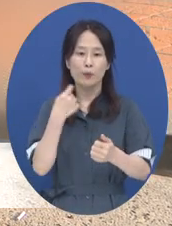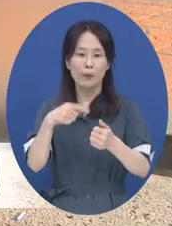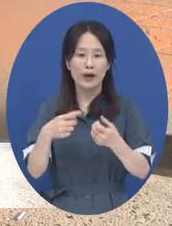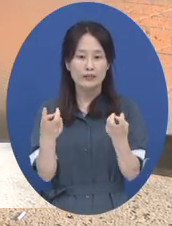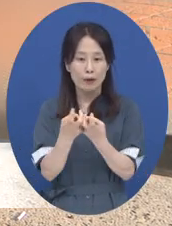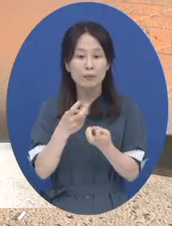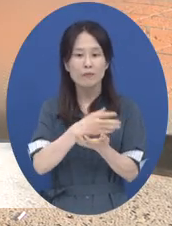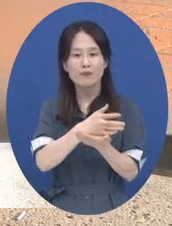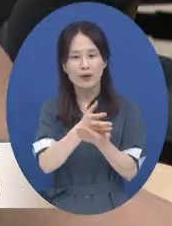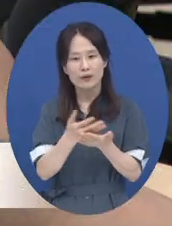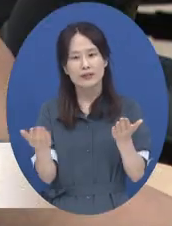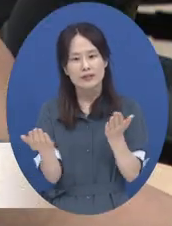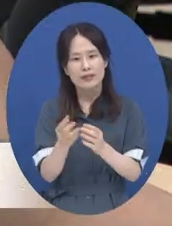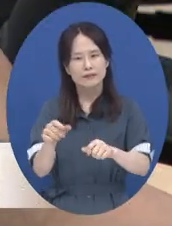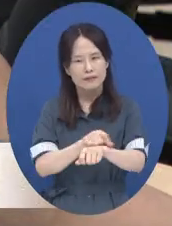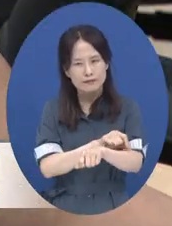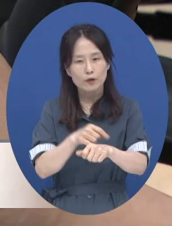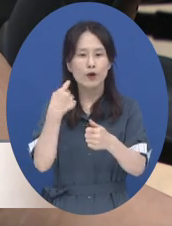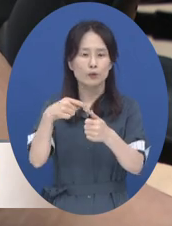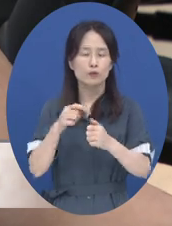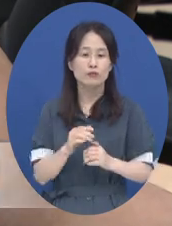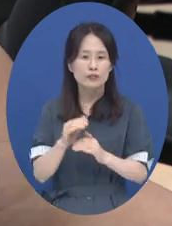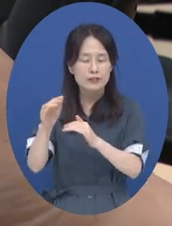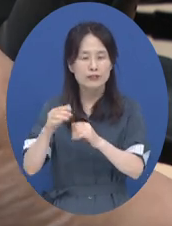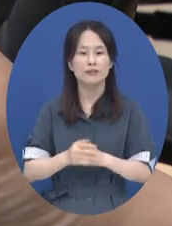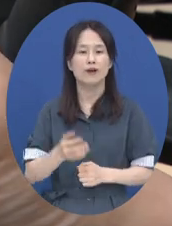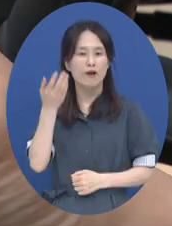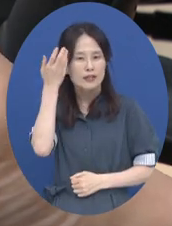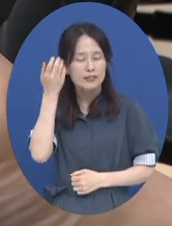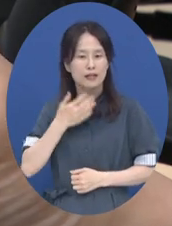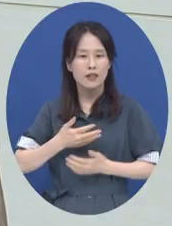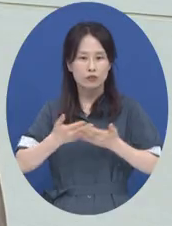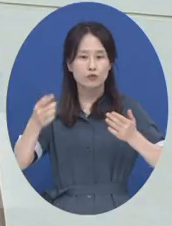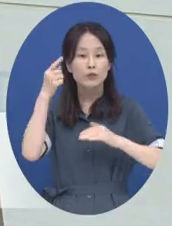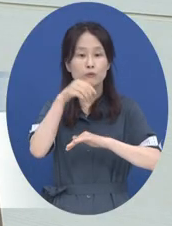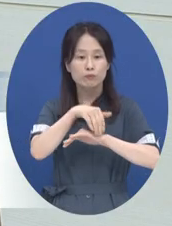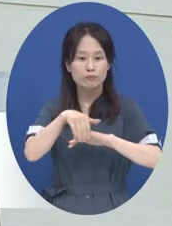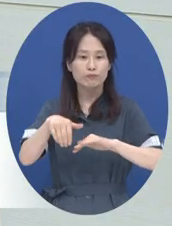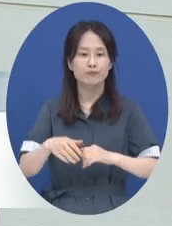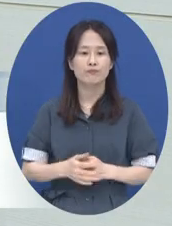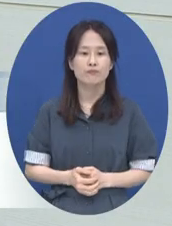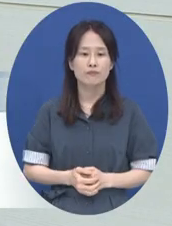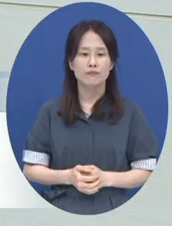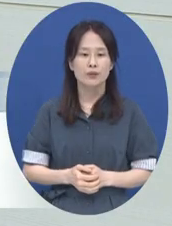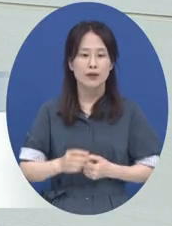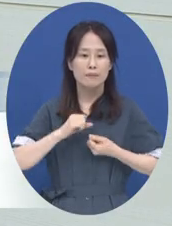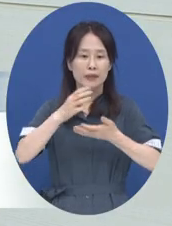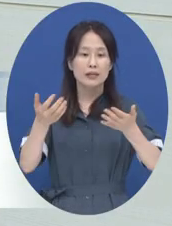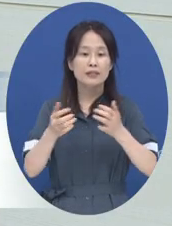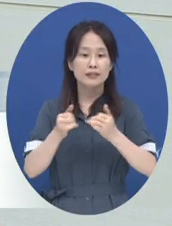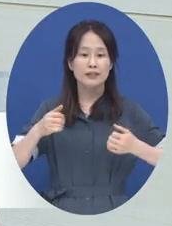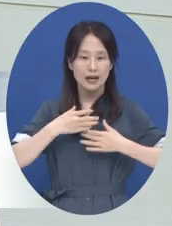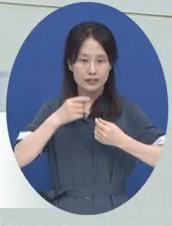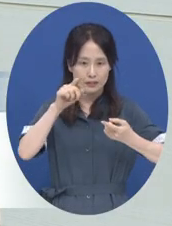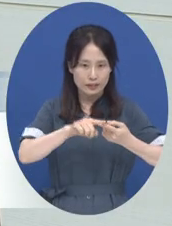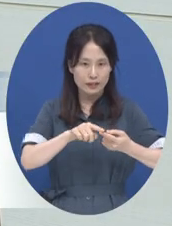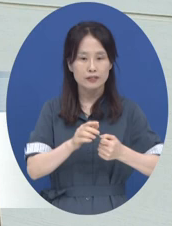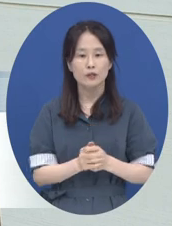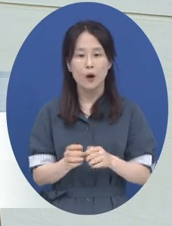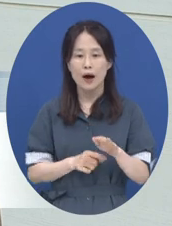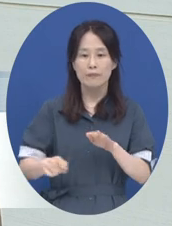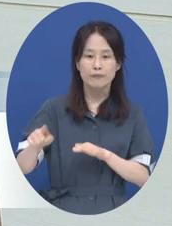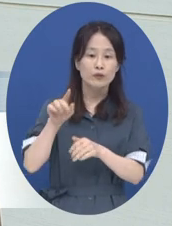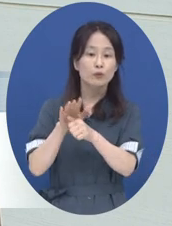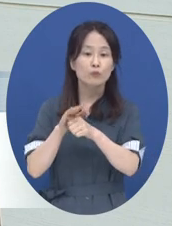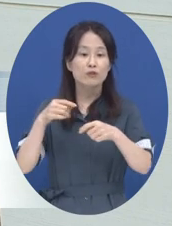등 맞춤형 특화 교육을 통해 실용적인 지식을 전수합니다. 경기도는 배달 노동자 안전에 대한 선제적 지원